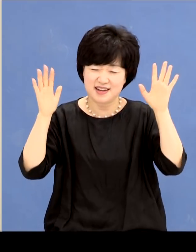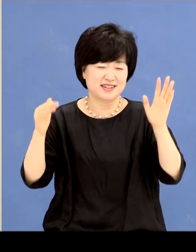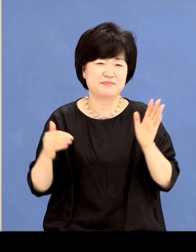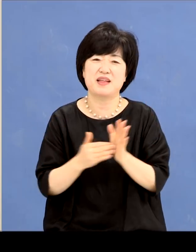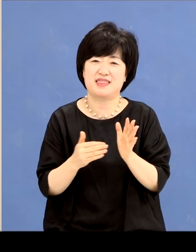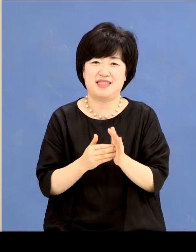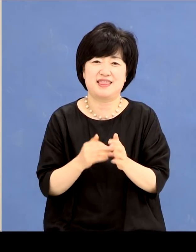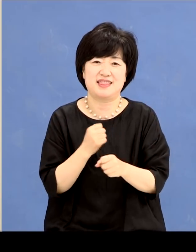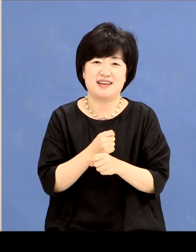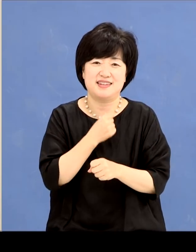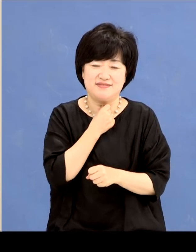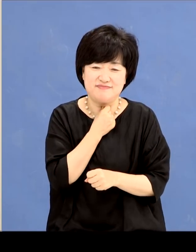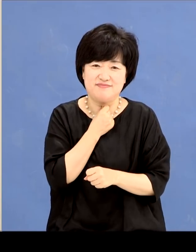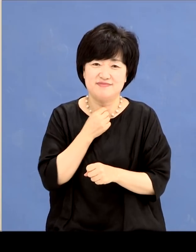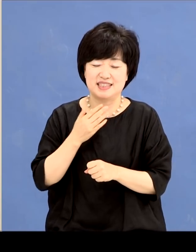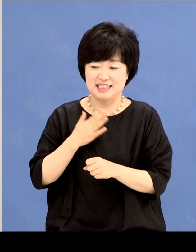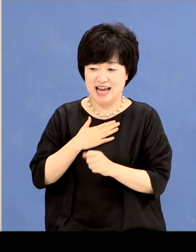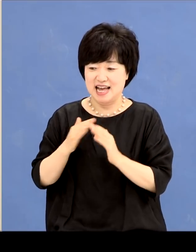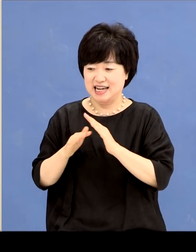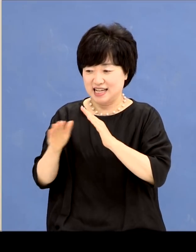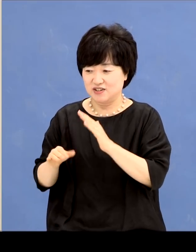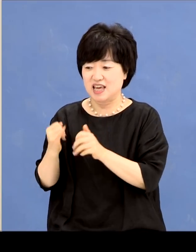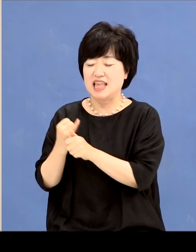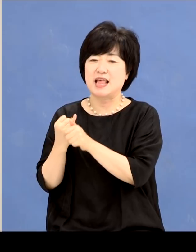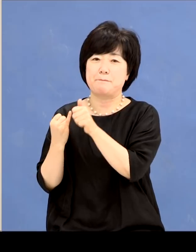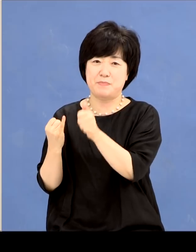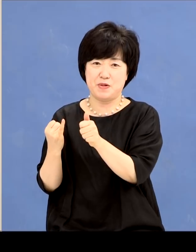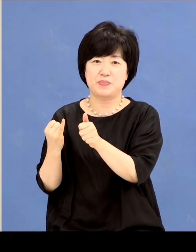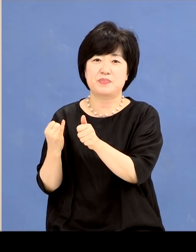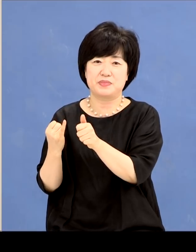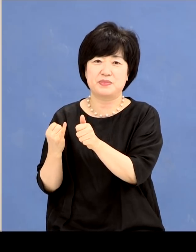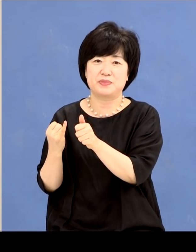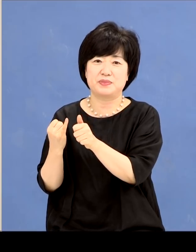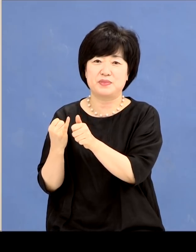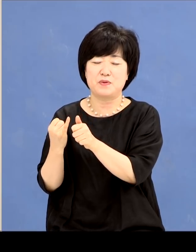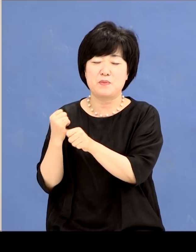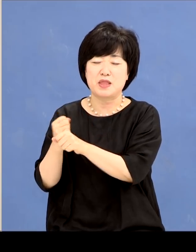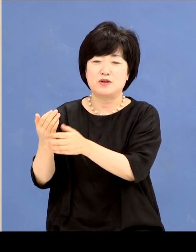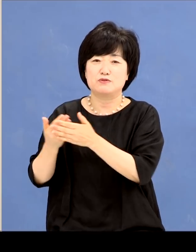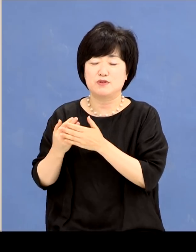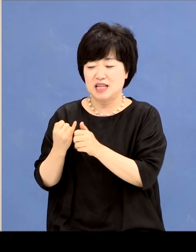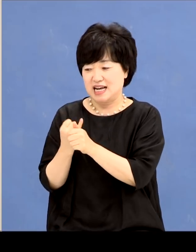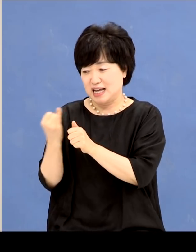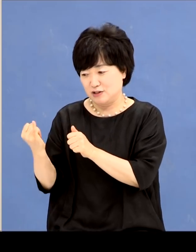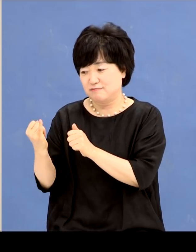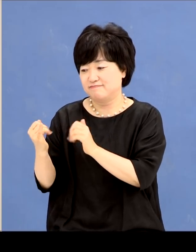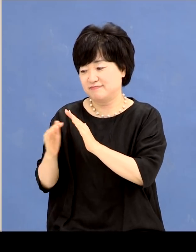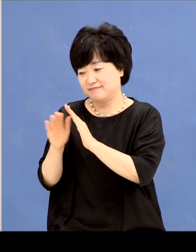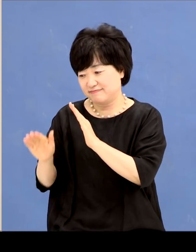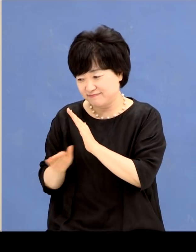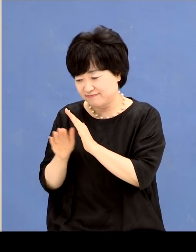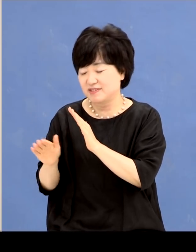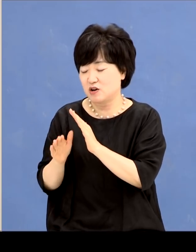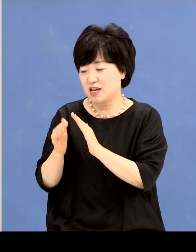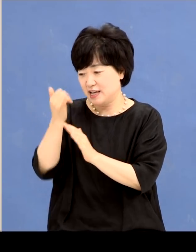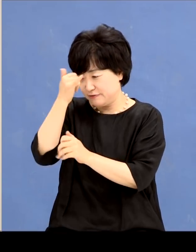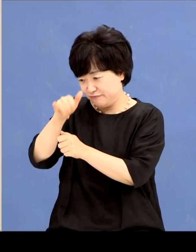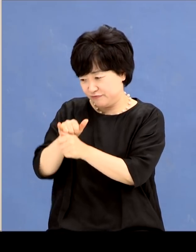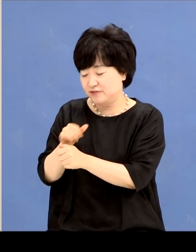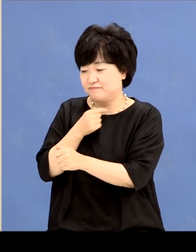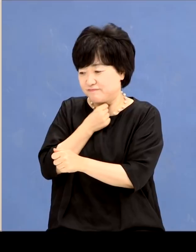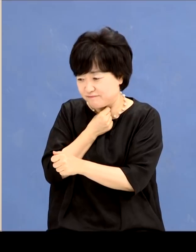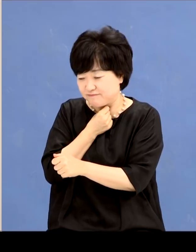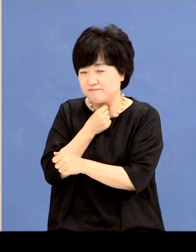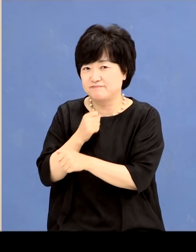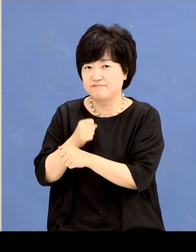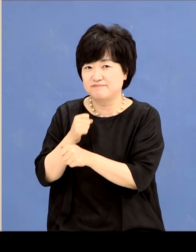네. 저를 한 가정의 남편으로서 하나의 남편으로서 이렇게 만들어 주셨는데 이제 가정에 충실하고 싶습니다. 네.